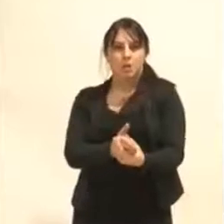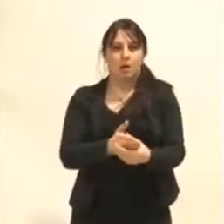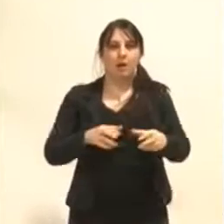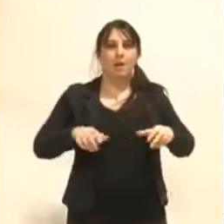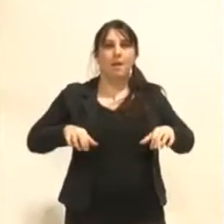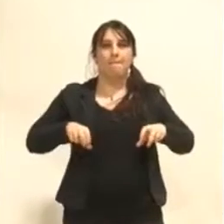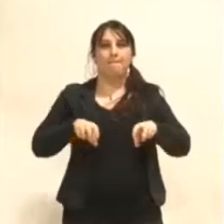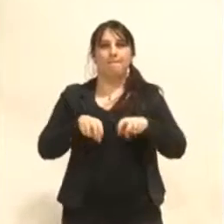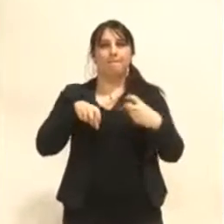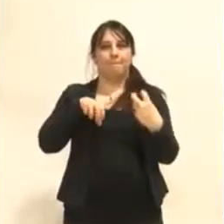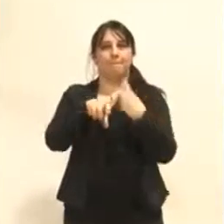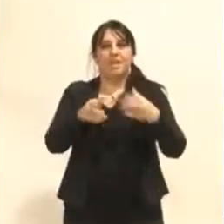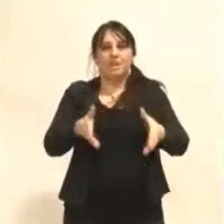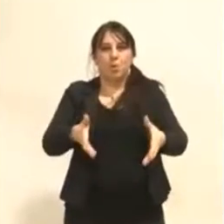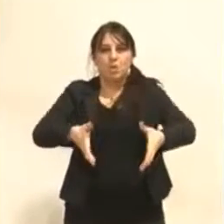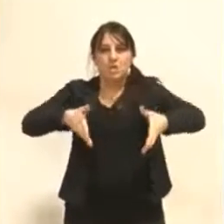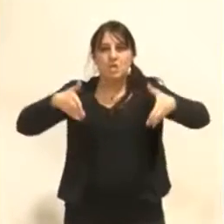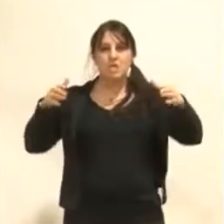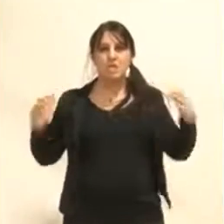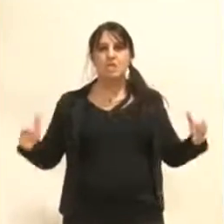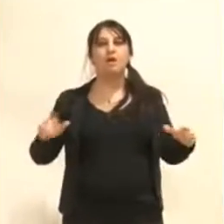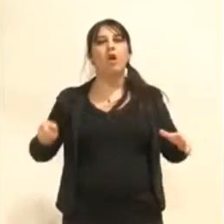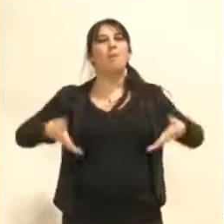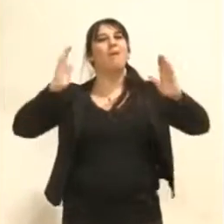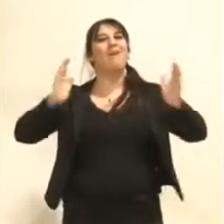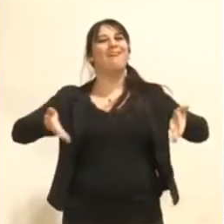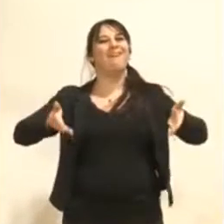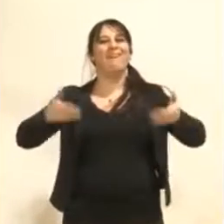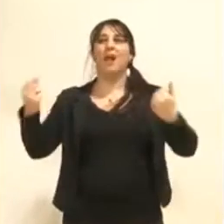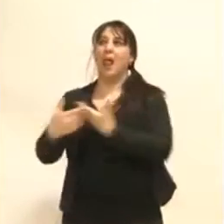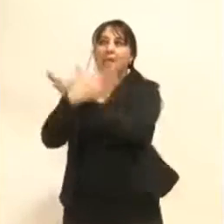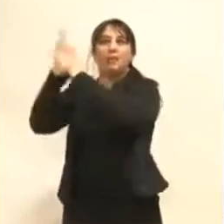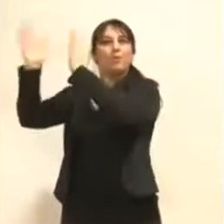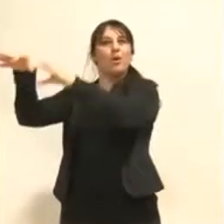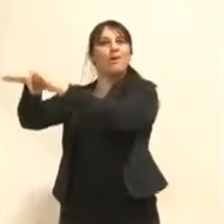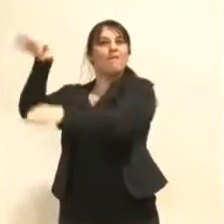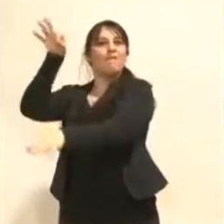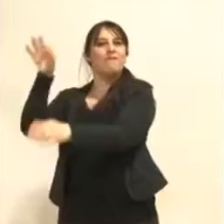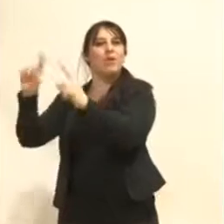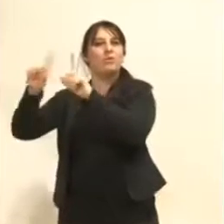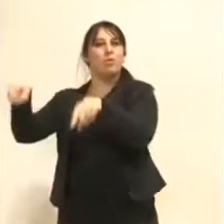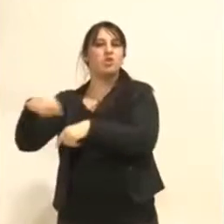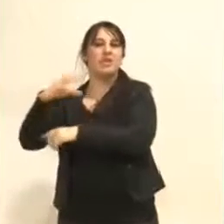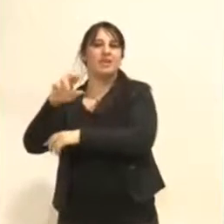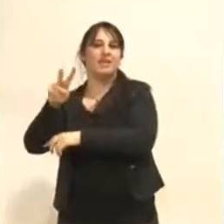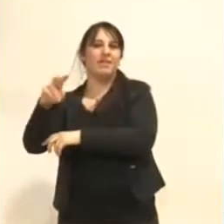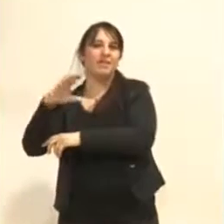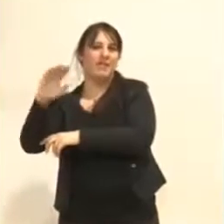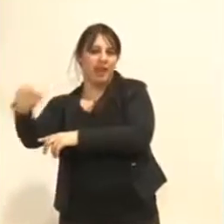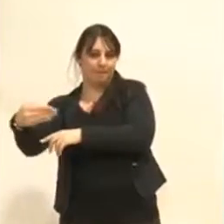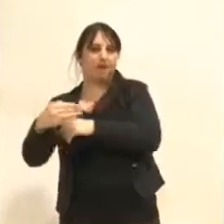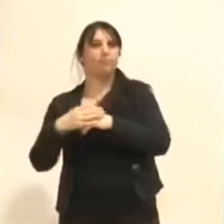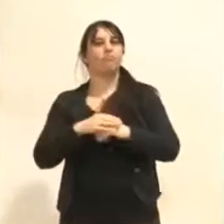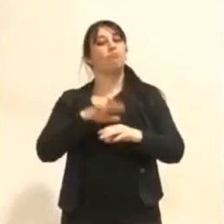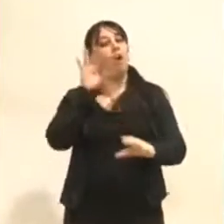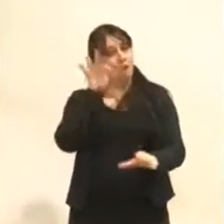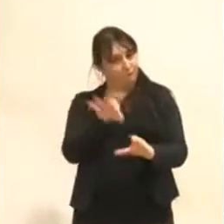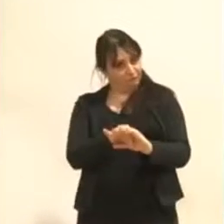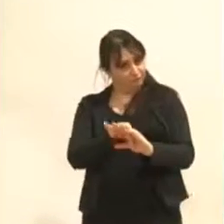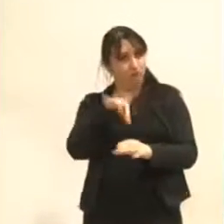plateau piéton dont les limites périphériques ont été définies à la métro lors du vote du projet CVCM. Nous